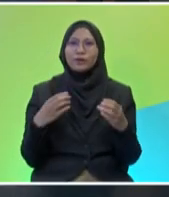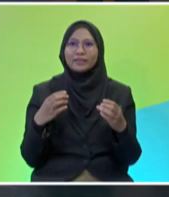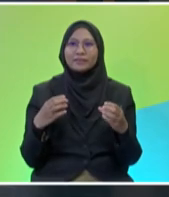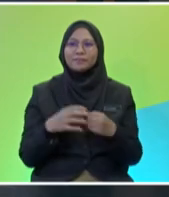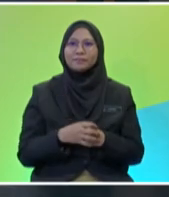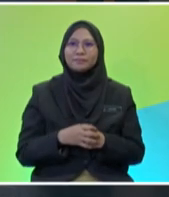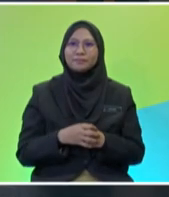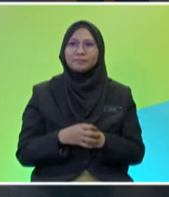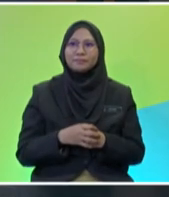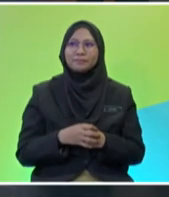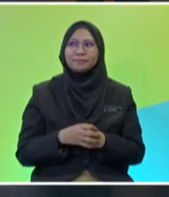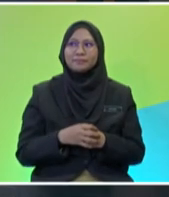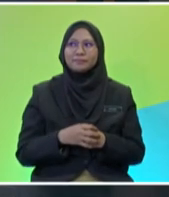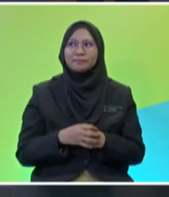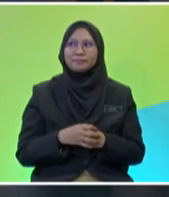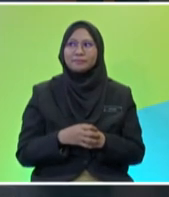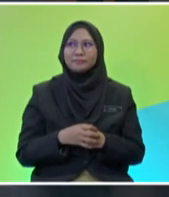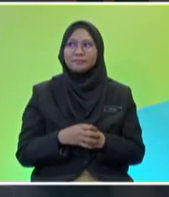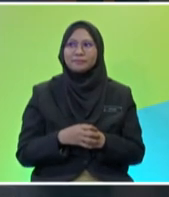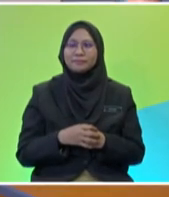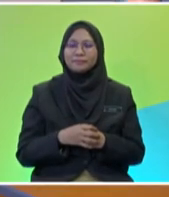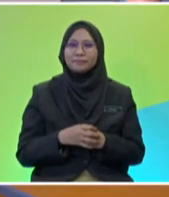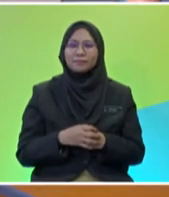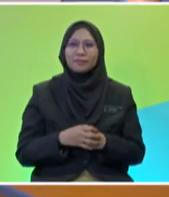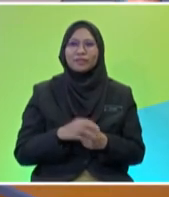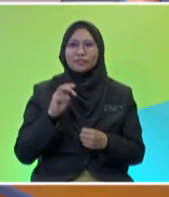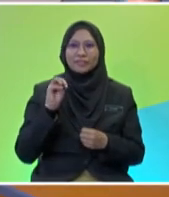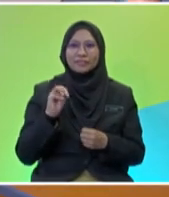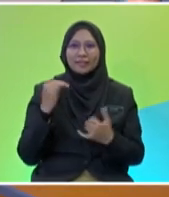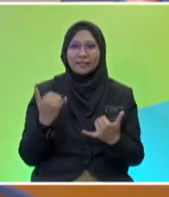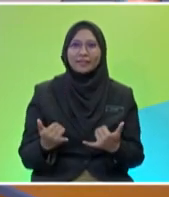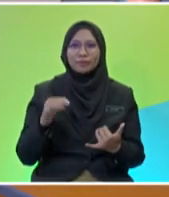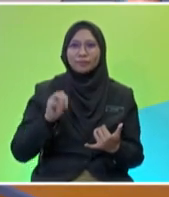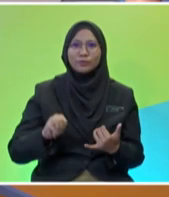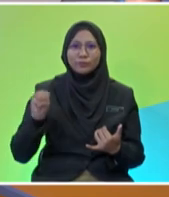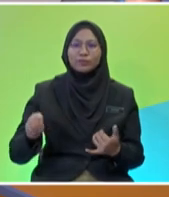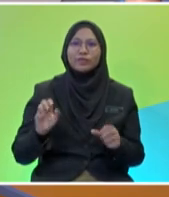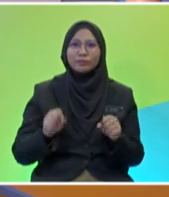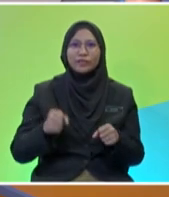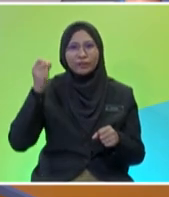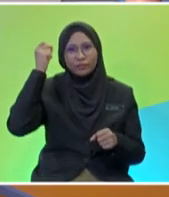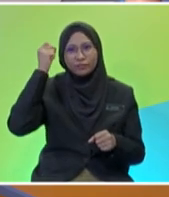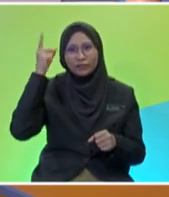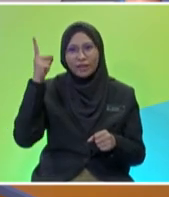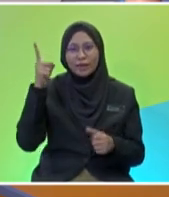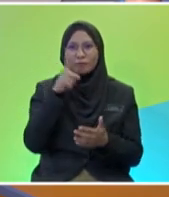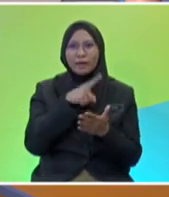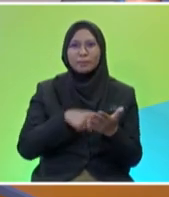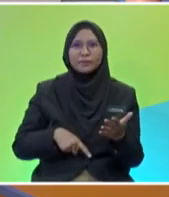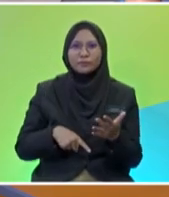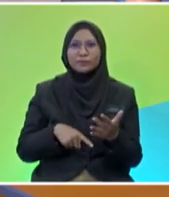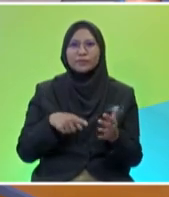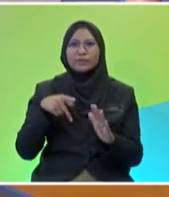untuk bagian rumusnya ini eee kita pahami berkaitan dengan agensi perhematan alam ini jadi Saya